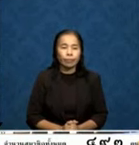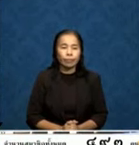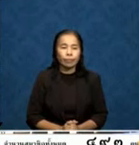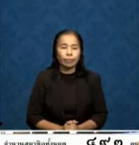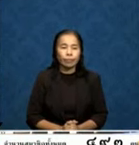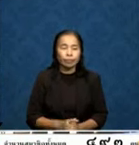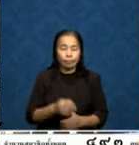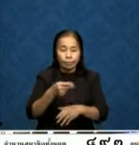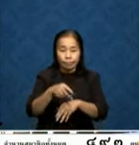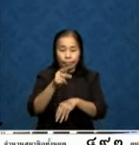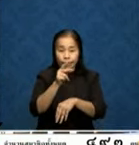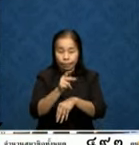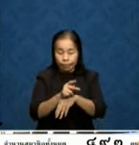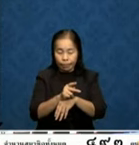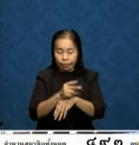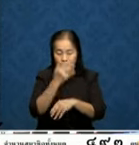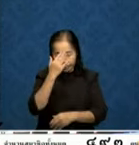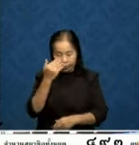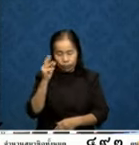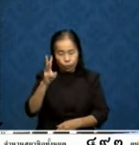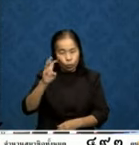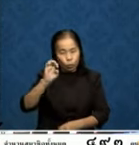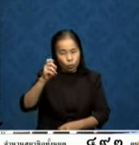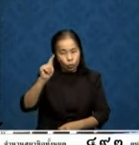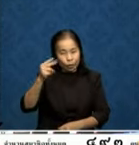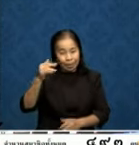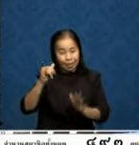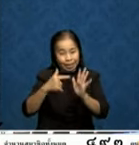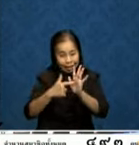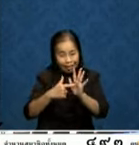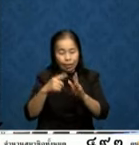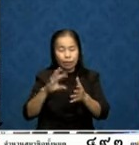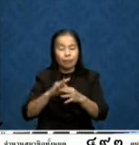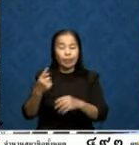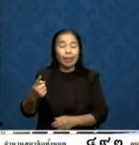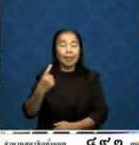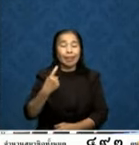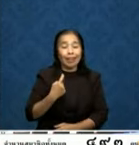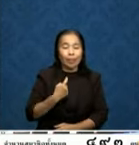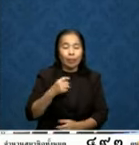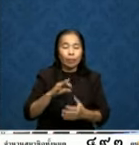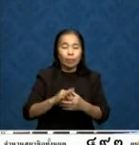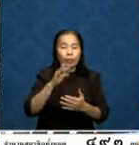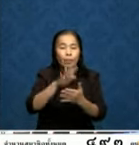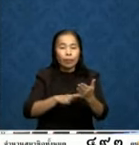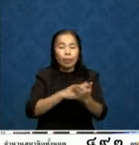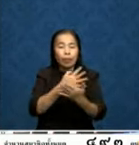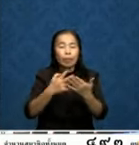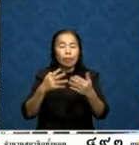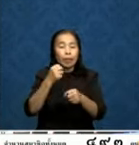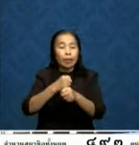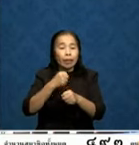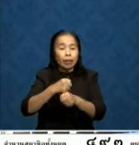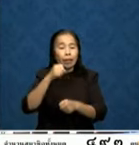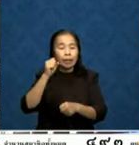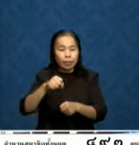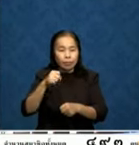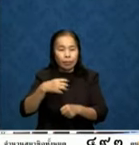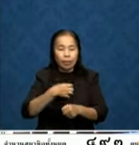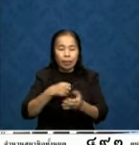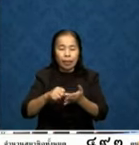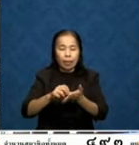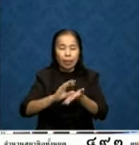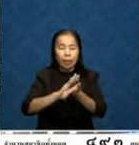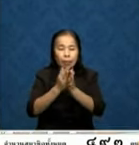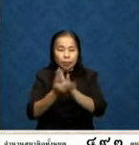ท่านวิทยานะครับที่ท่านได้กรุณาตั้งคำถามนะครับเกี่ยวกับเรื่องของแผนงานนะครับที่เราจะมีการปรับเปลี่ยนนะ